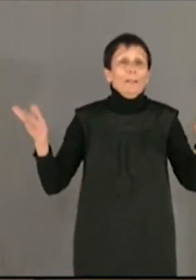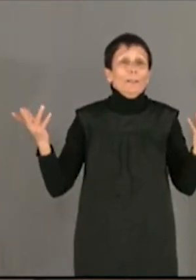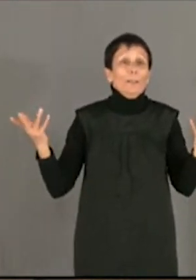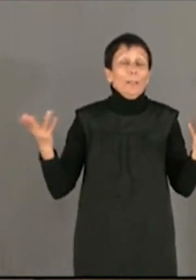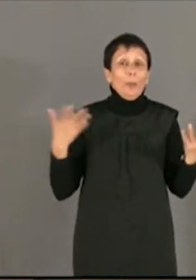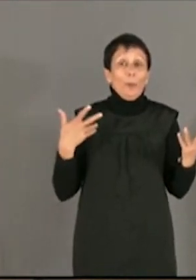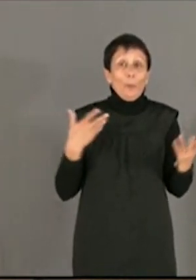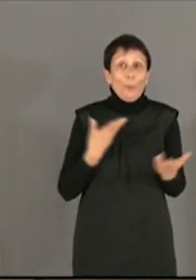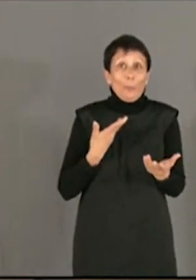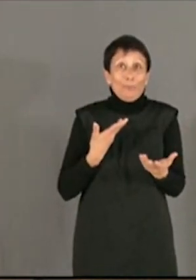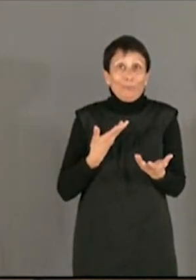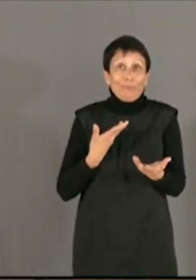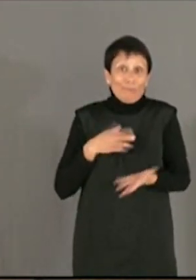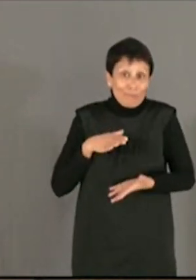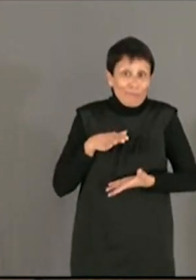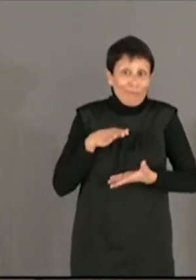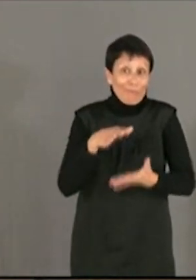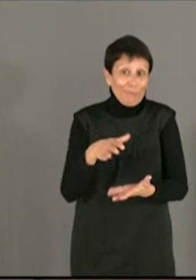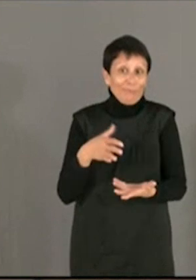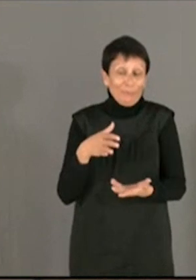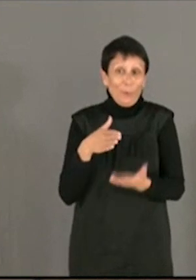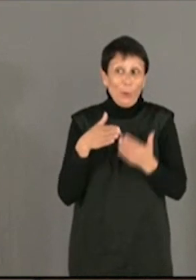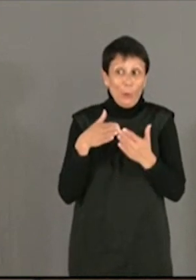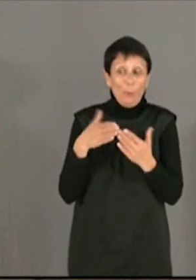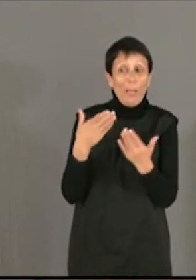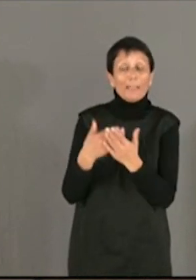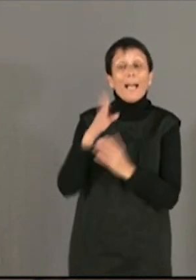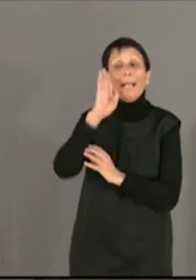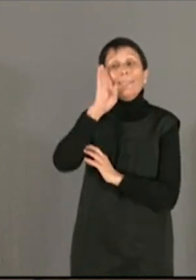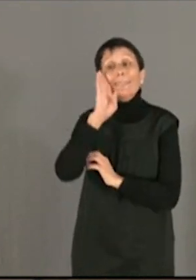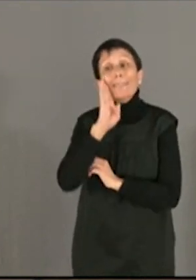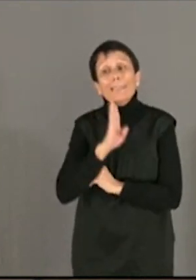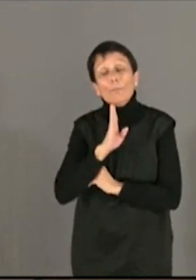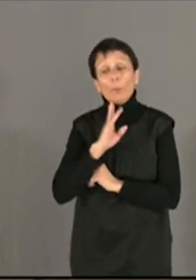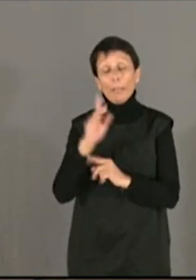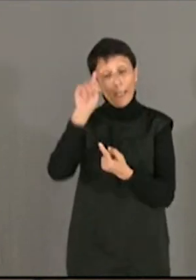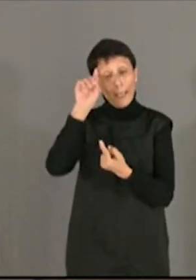vous transmets à nouveau cette demande, cette nécessité que